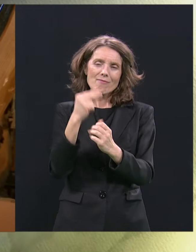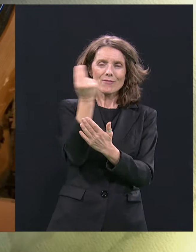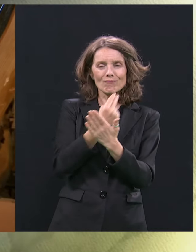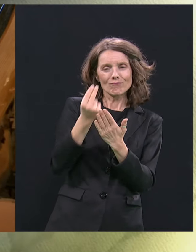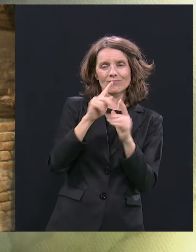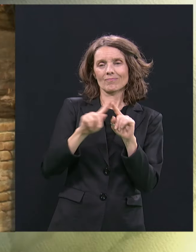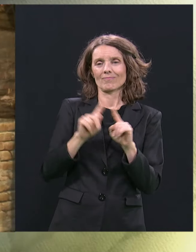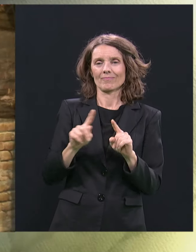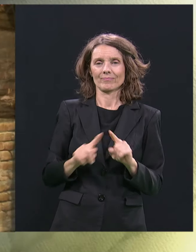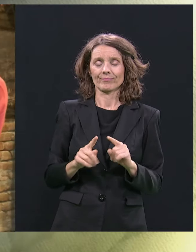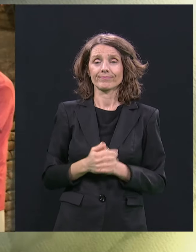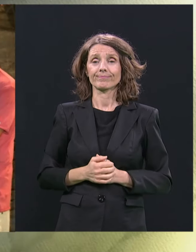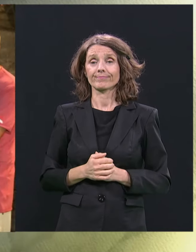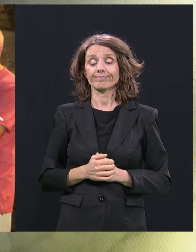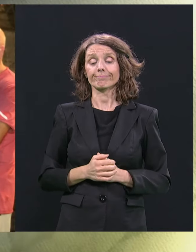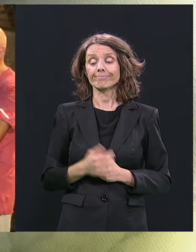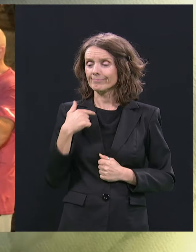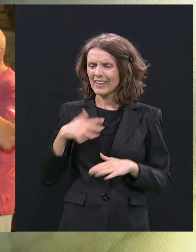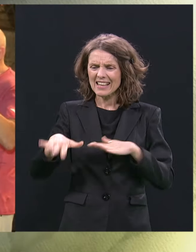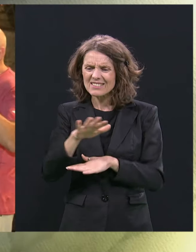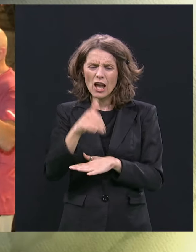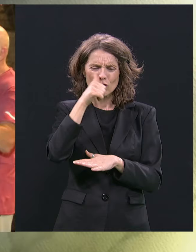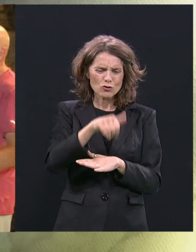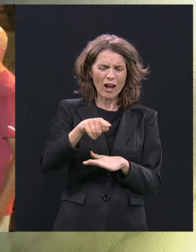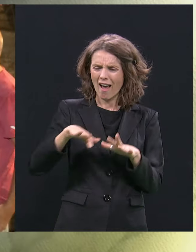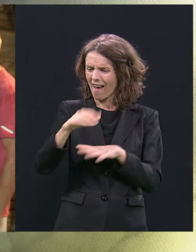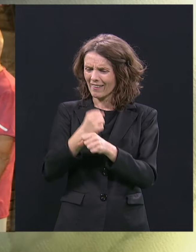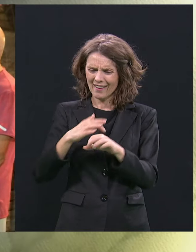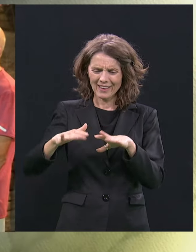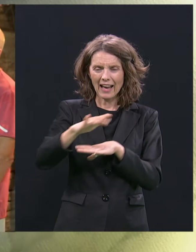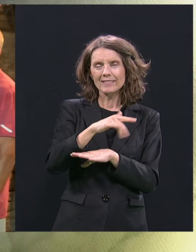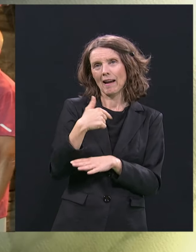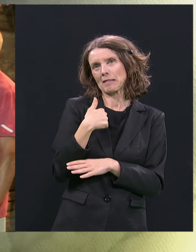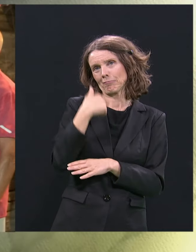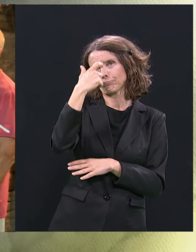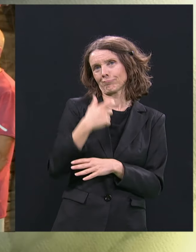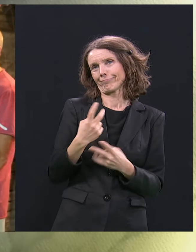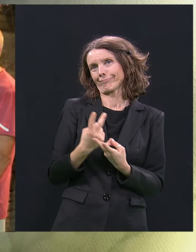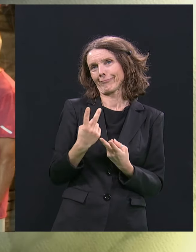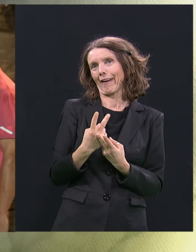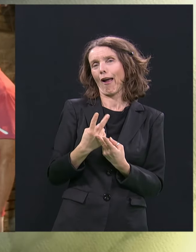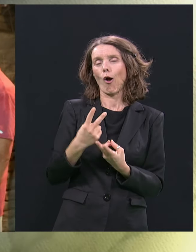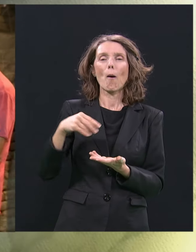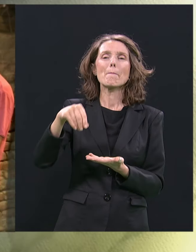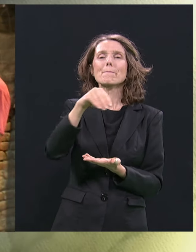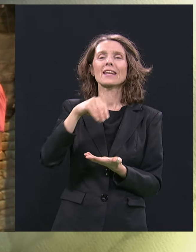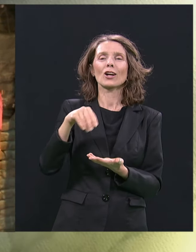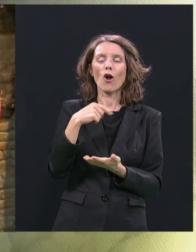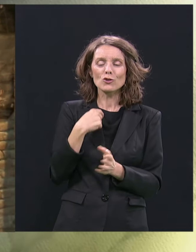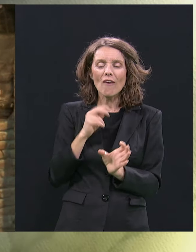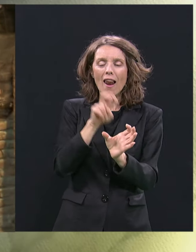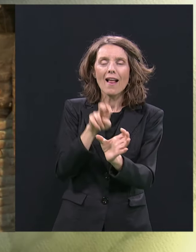Ja sam u tom svome kao neka mirođija čorbi, foka. Iza